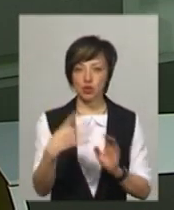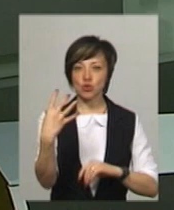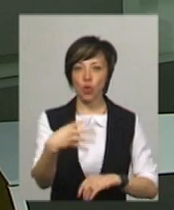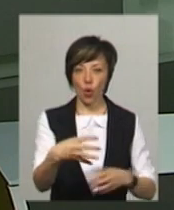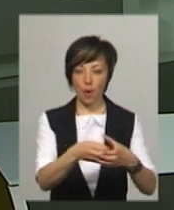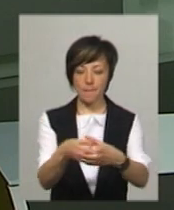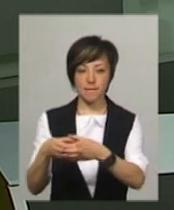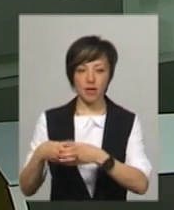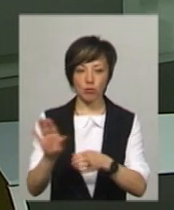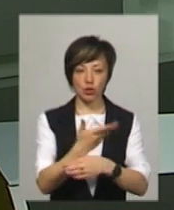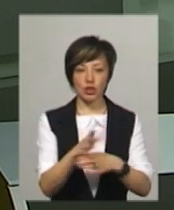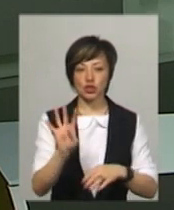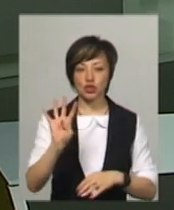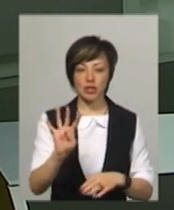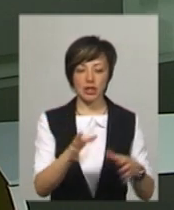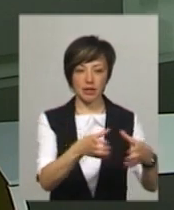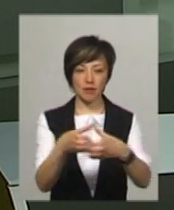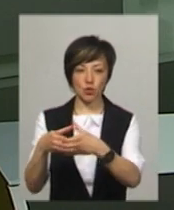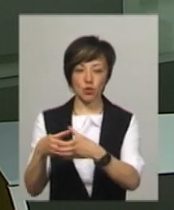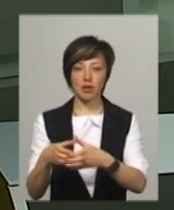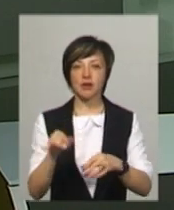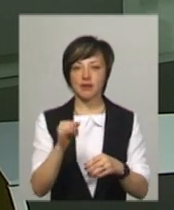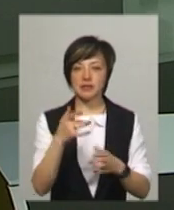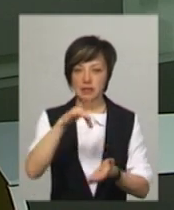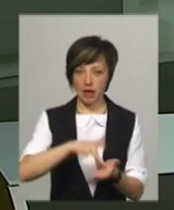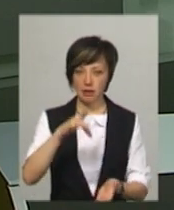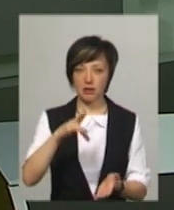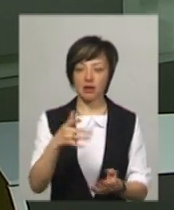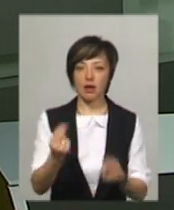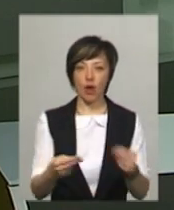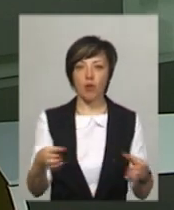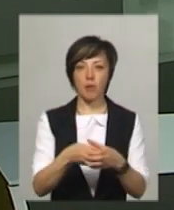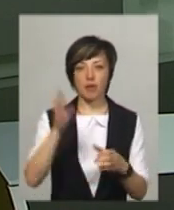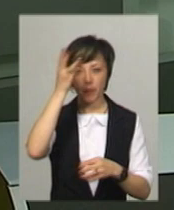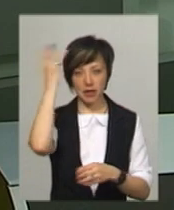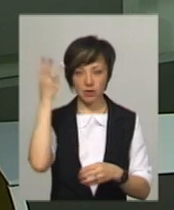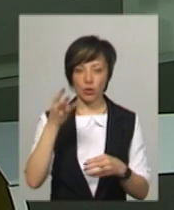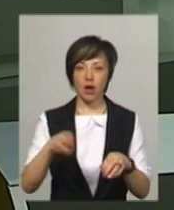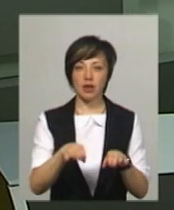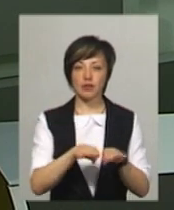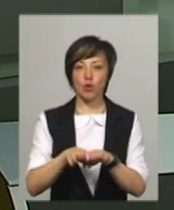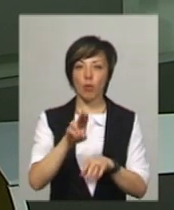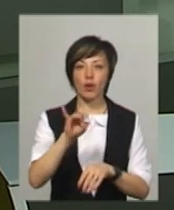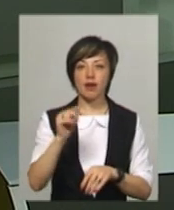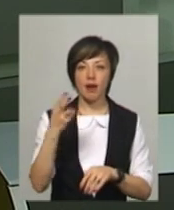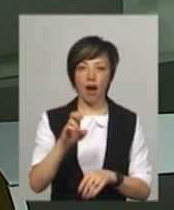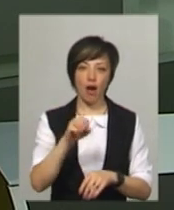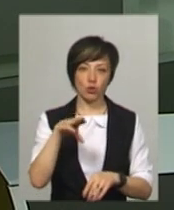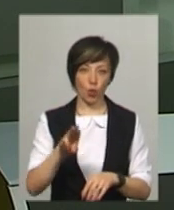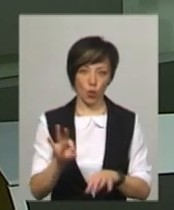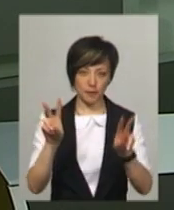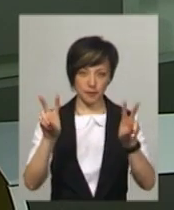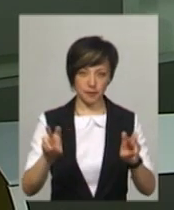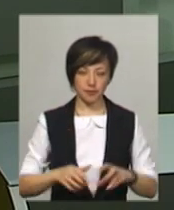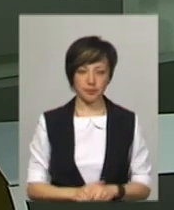40 команд, поділені на 4 дивізіони. У дивізіоні «Центр» грає команда Хмельницького гарнізону «Поділля АТО», повідомляє гравець